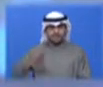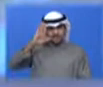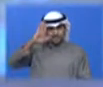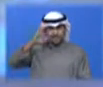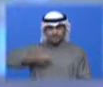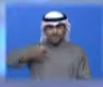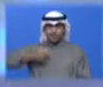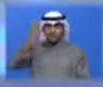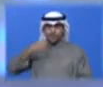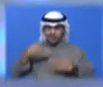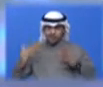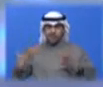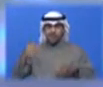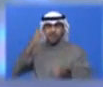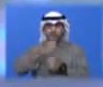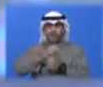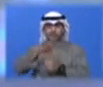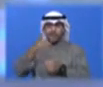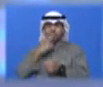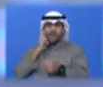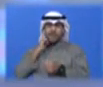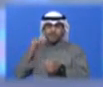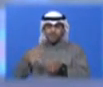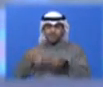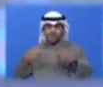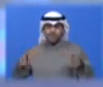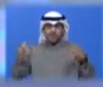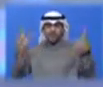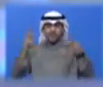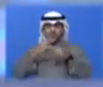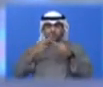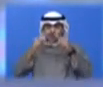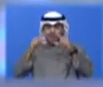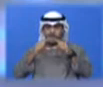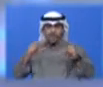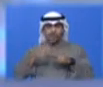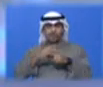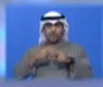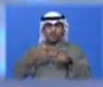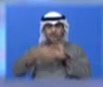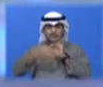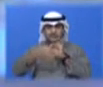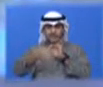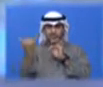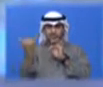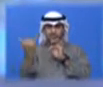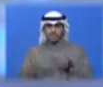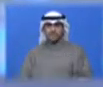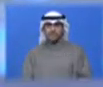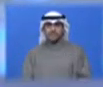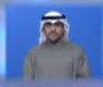مشاهدينا الكرام، السلام عليكم ورحمة الله وبركاته. نشرة الأخبار المحلية من تلفزيون دولة الكويت إلى أهم وأبرز